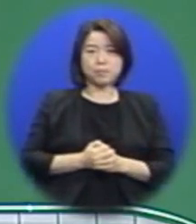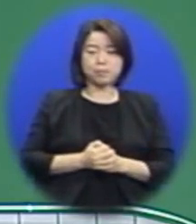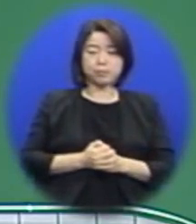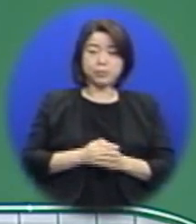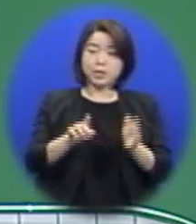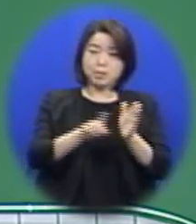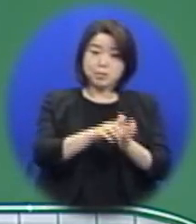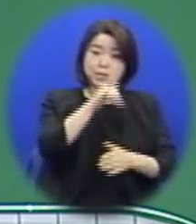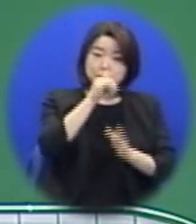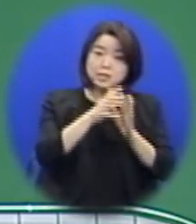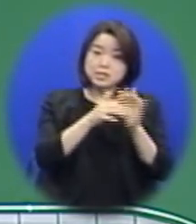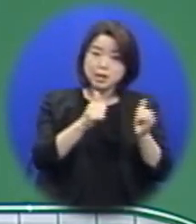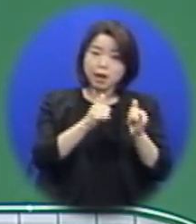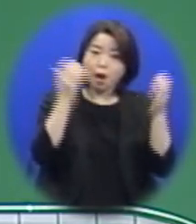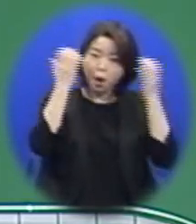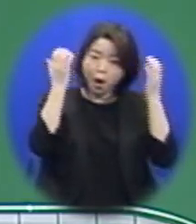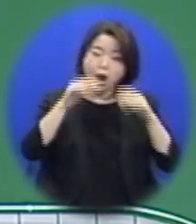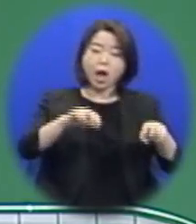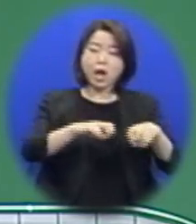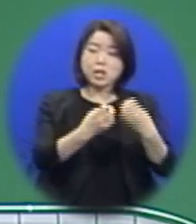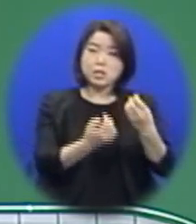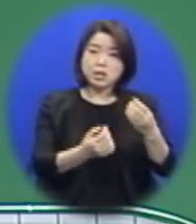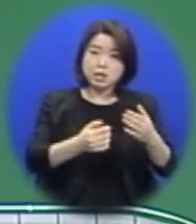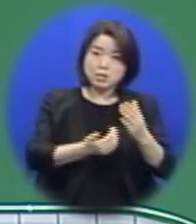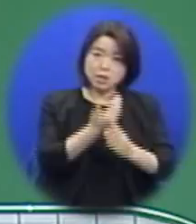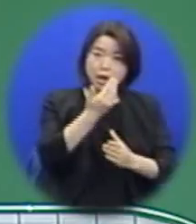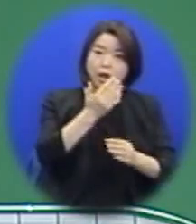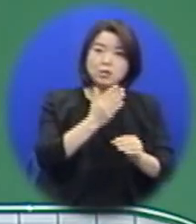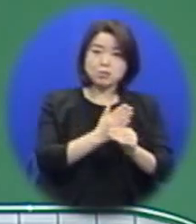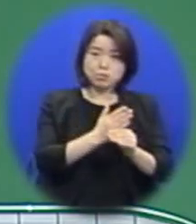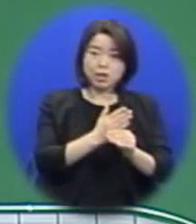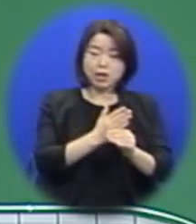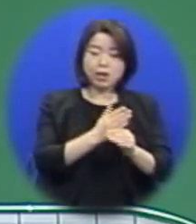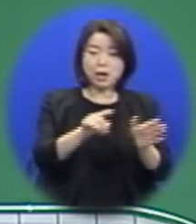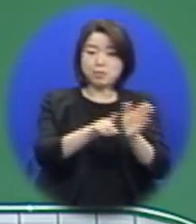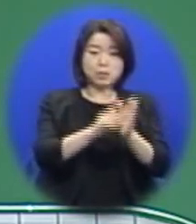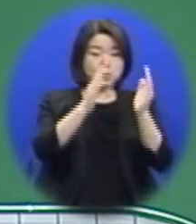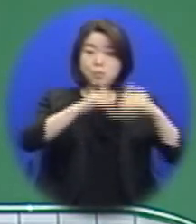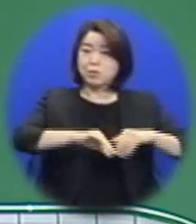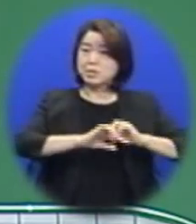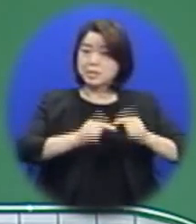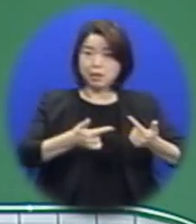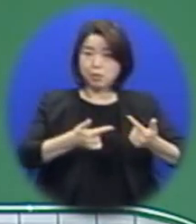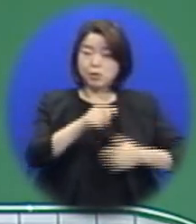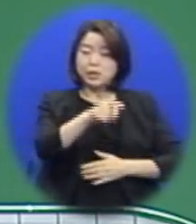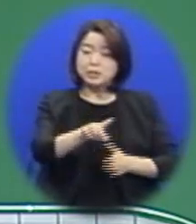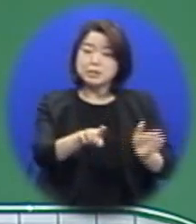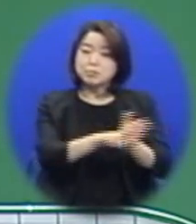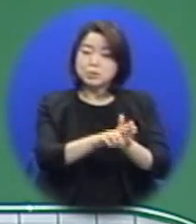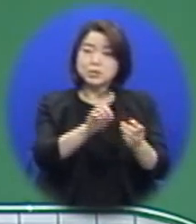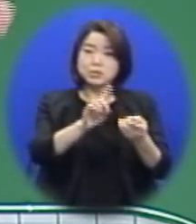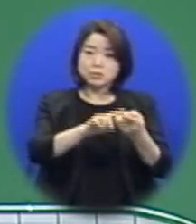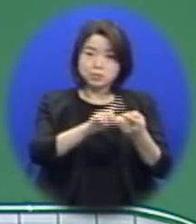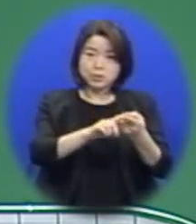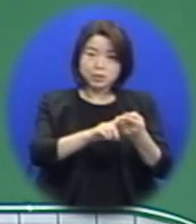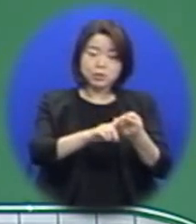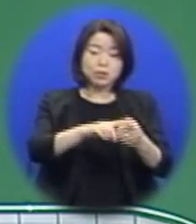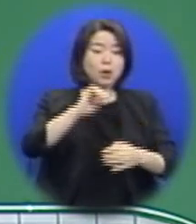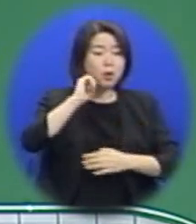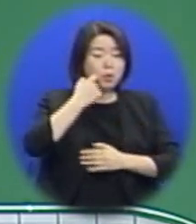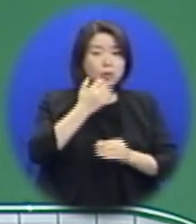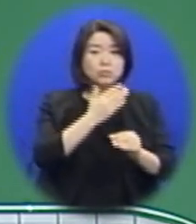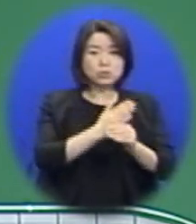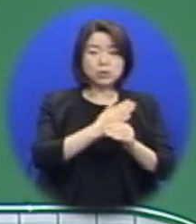믿음이 있는 사람은 환난과 재앙 중에 믿음이 무너지지 아니하고 그 어려움 중에